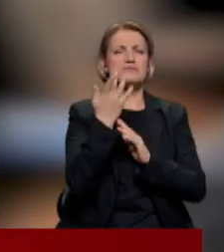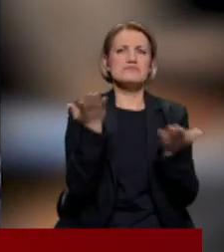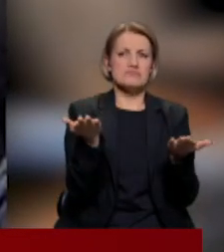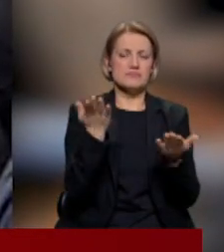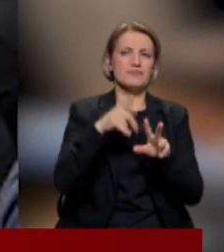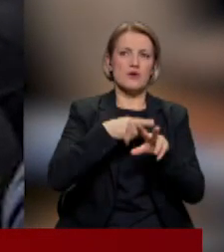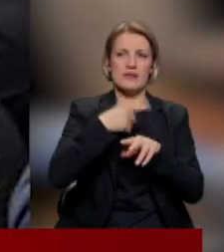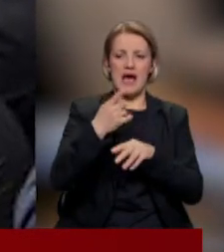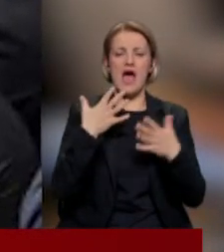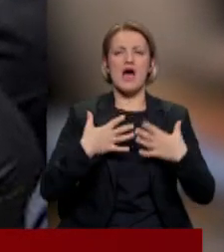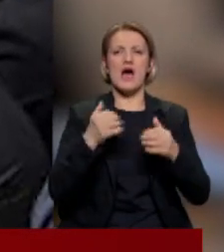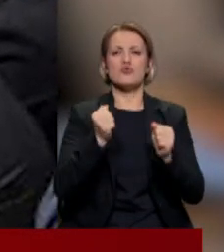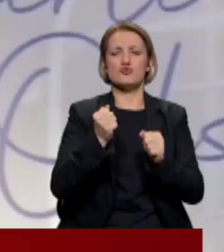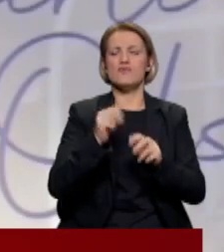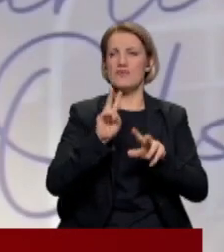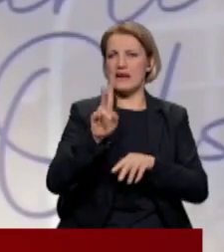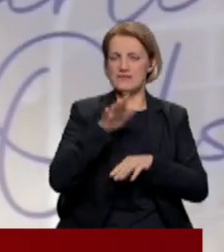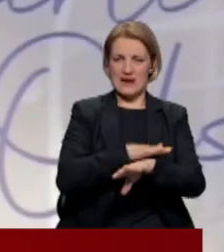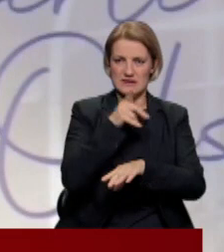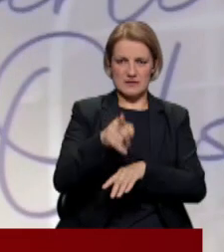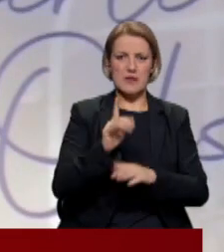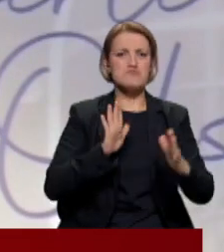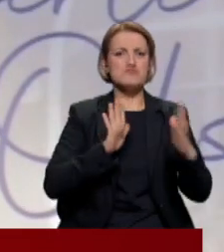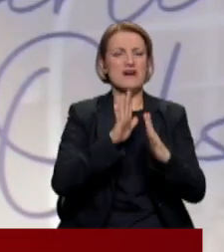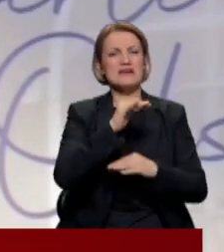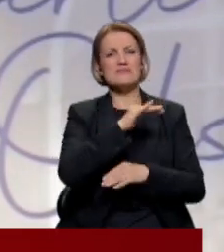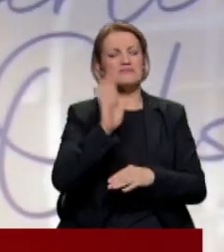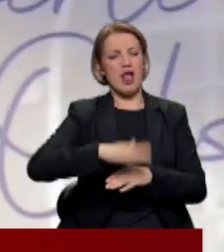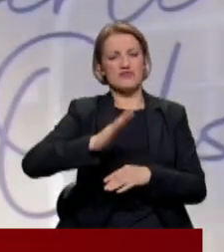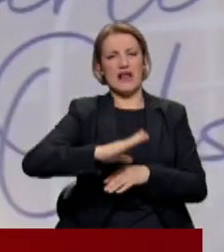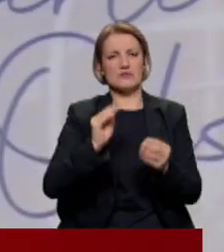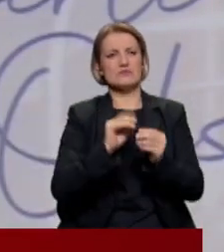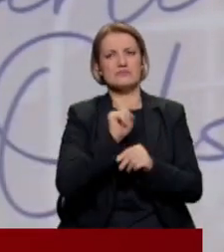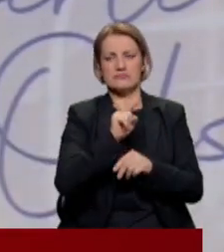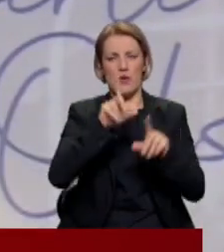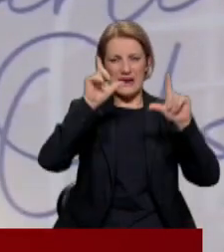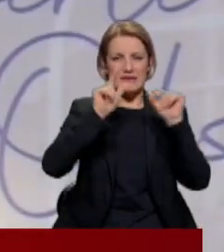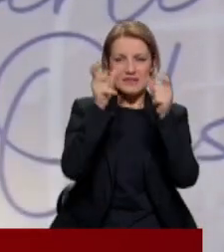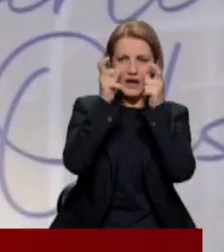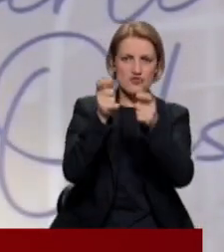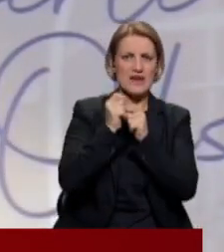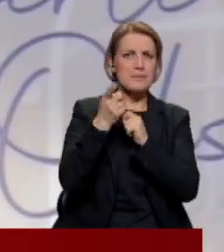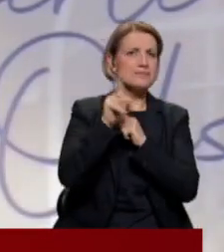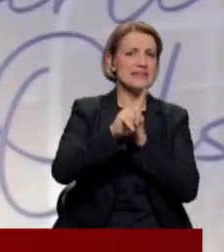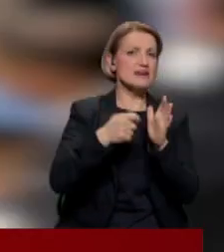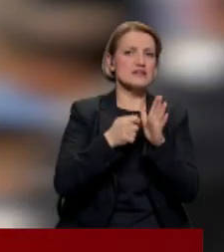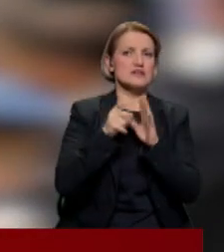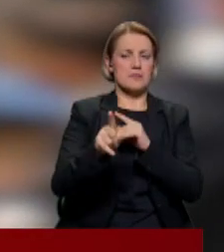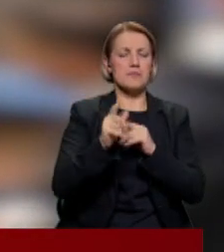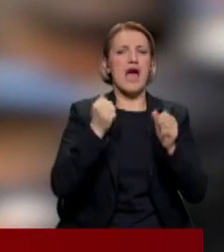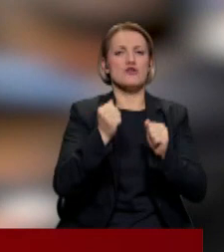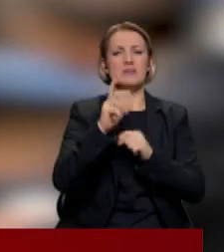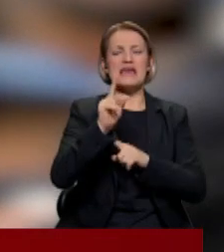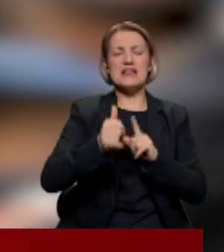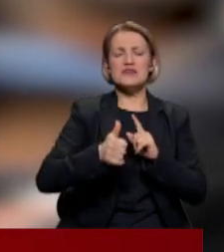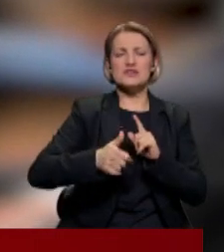yorumlarken Erzurum valisi Okay Memiş de muhalefeti seviyesizlikle suçladı. O karede dikkat çeken bir diğer isimden Erzurum